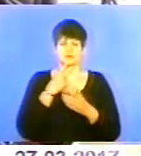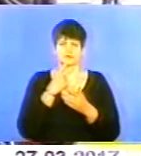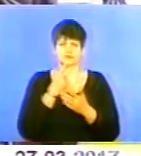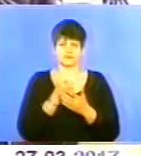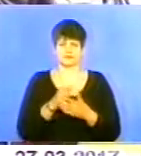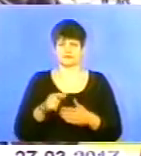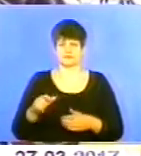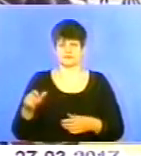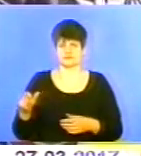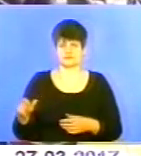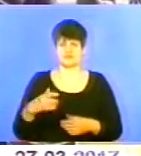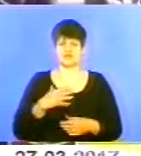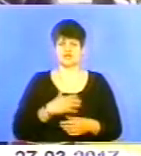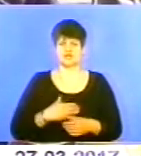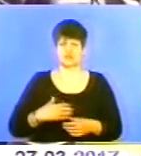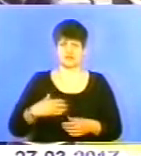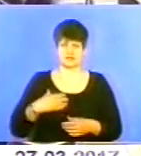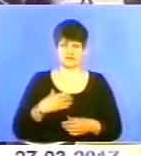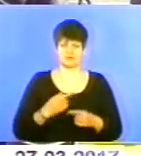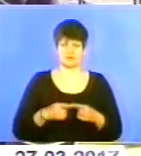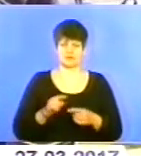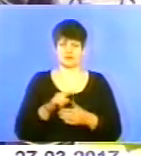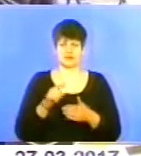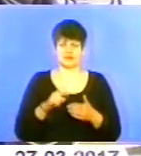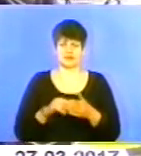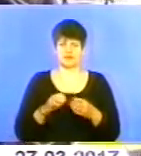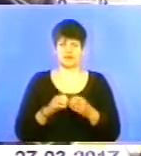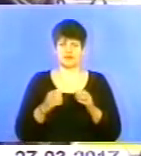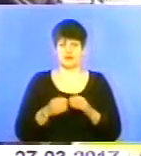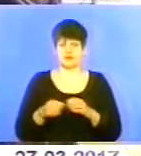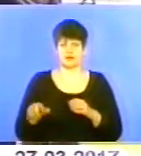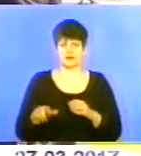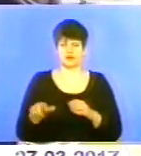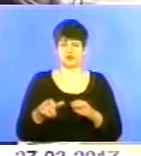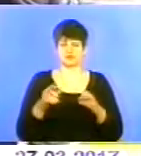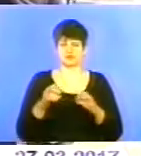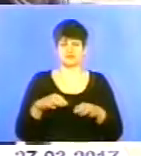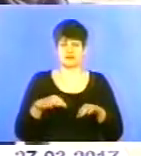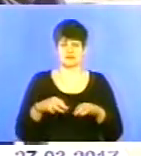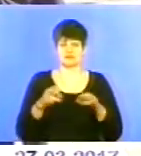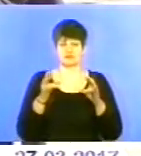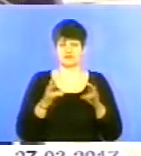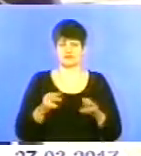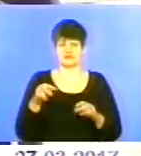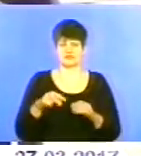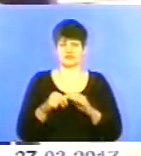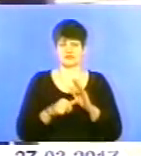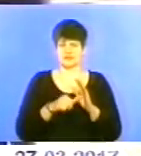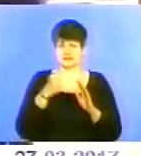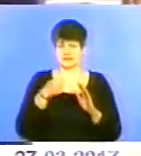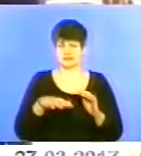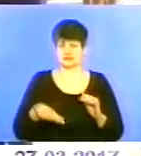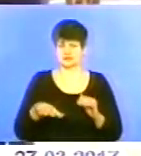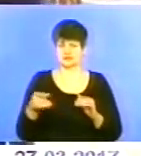людей важливість такого питання, як проблеми дорожньо-транспортного травматизму. За 2016 рік на території